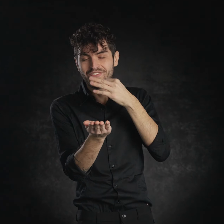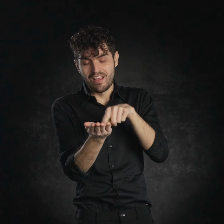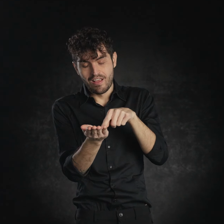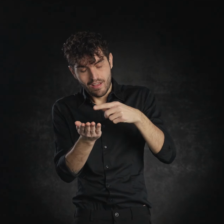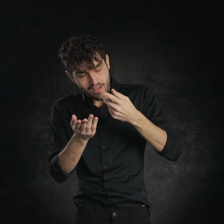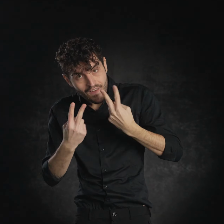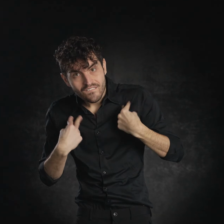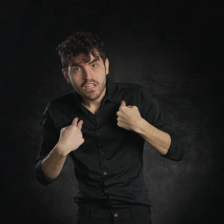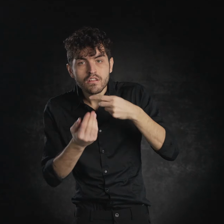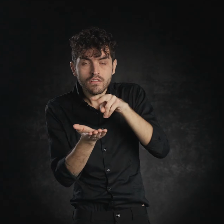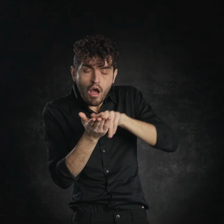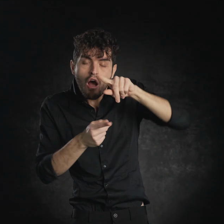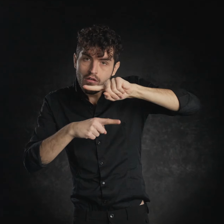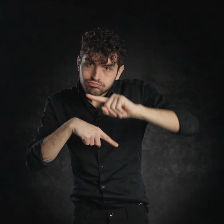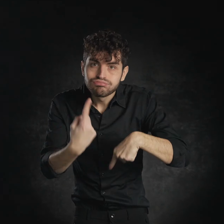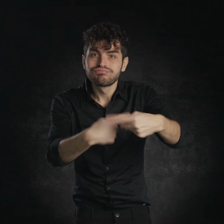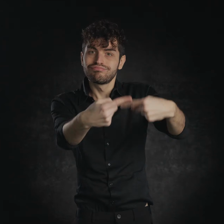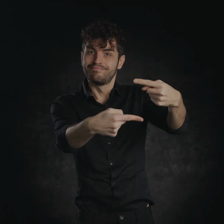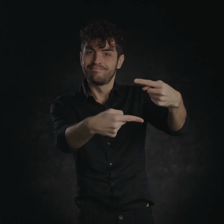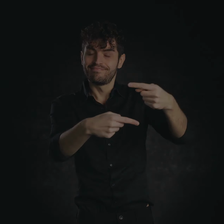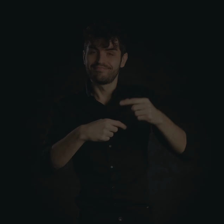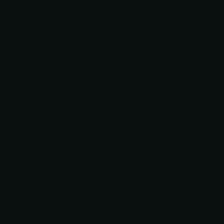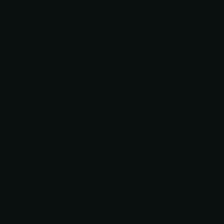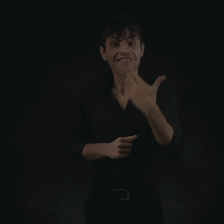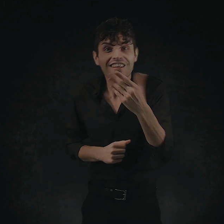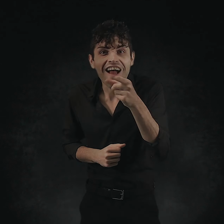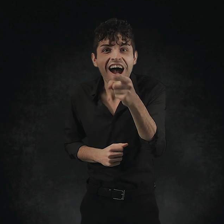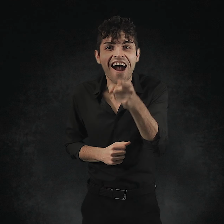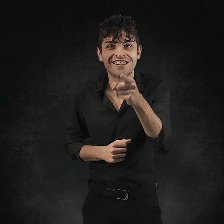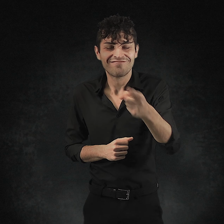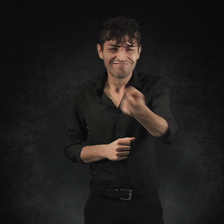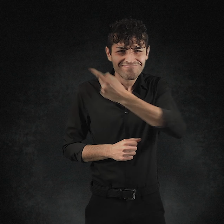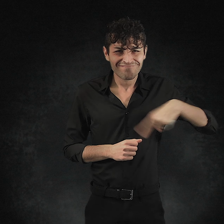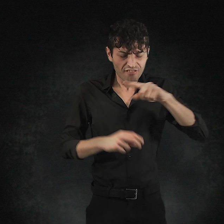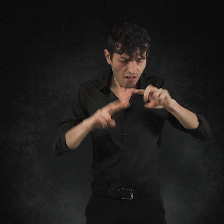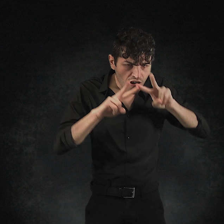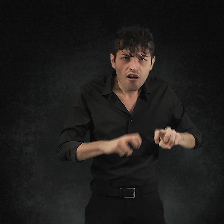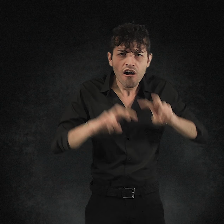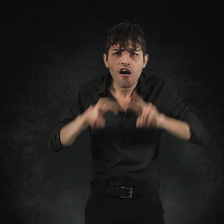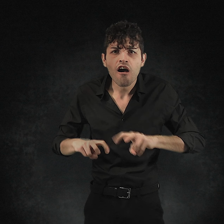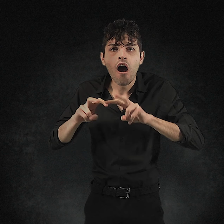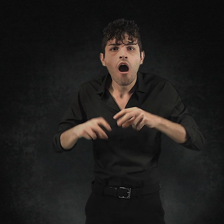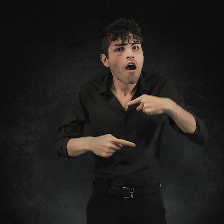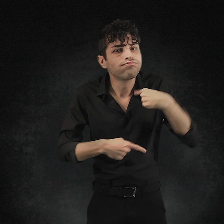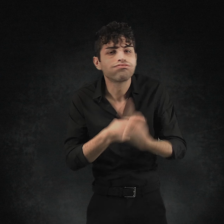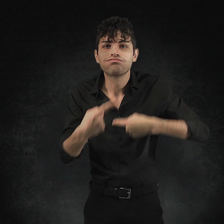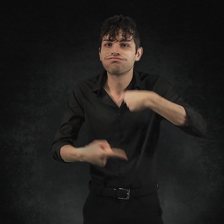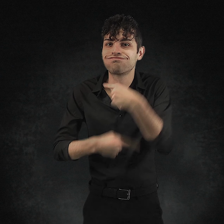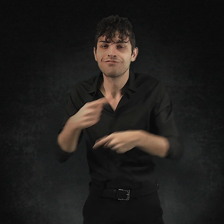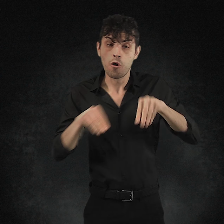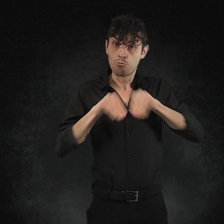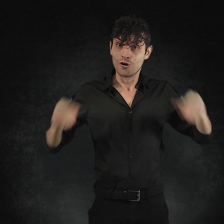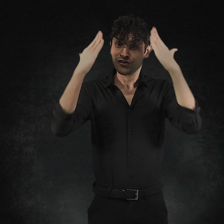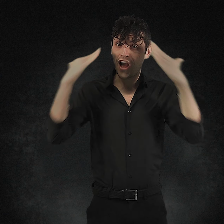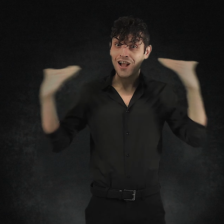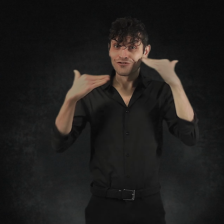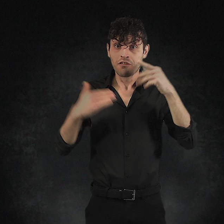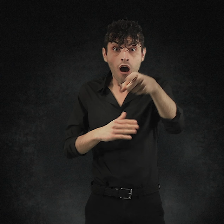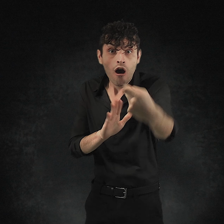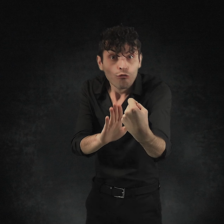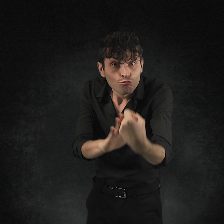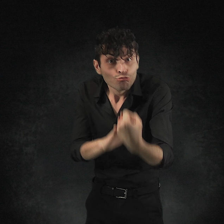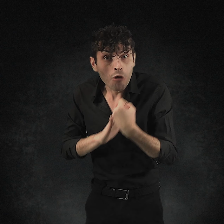dopo la morte possa continuare a vivere per sempre la ricerca può proseguire solo grazie a te continua con